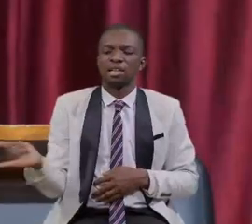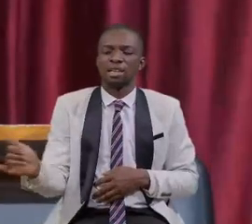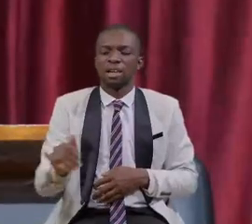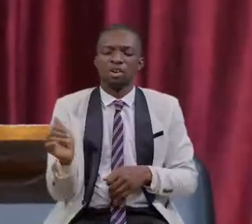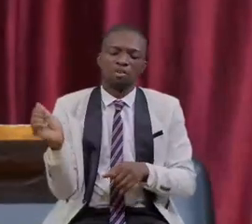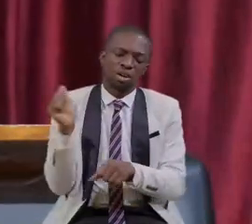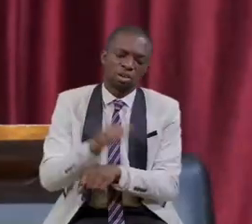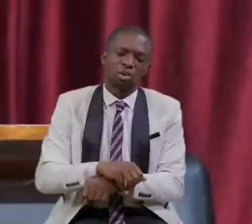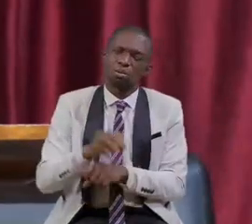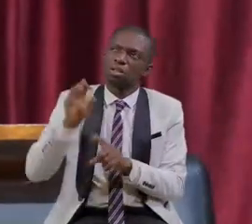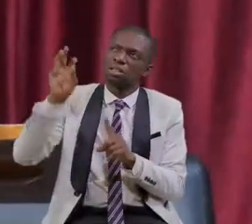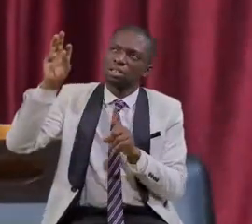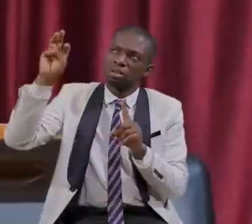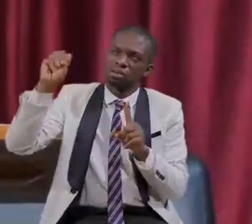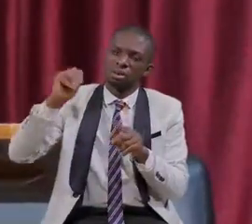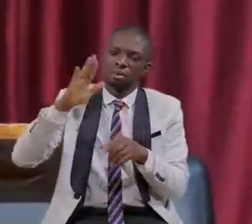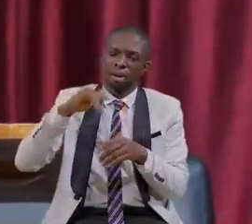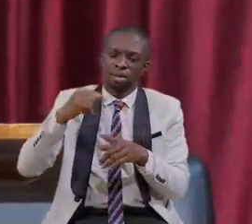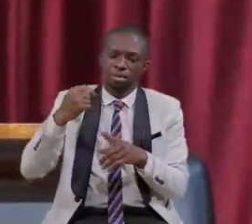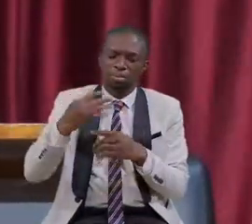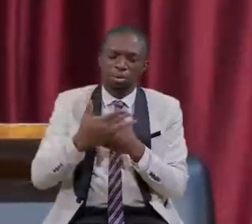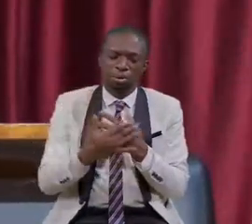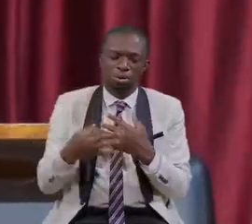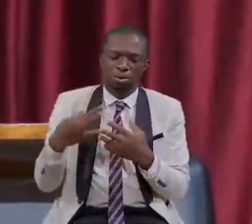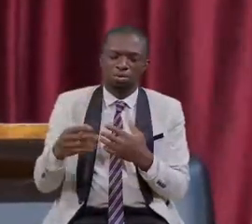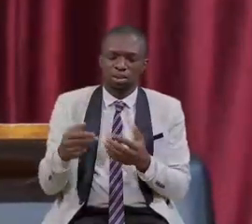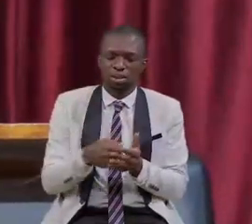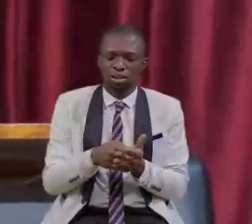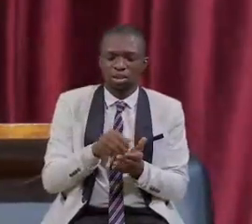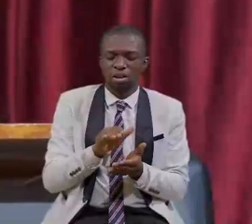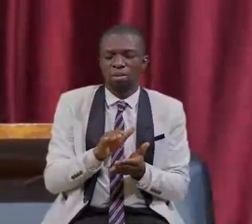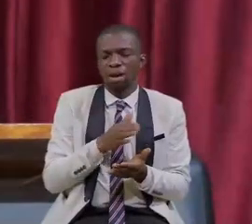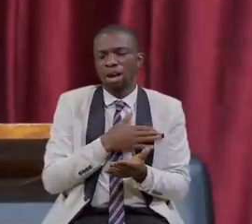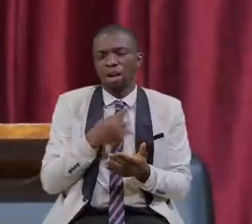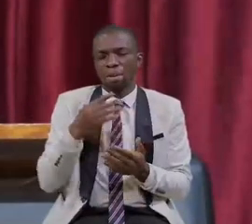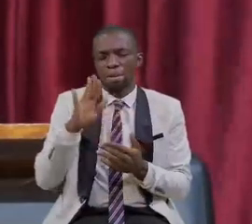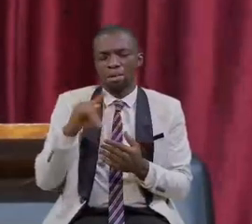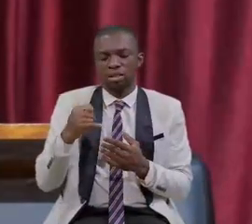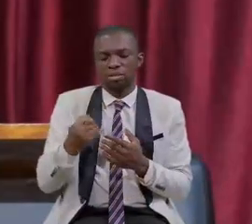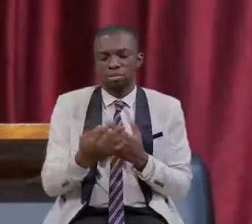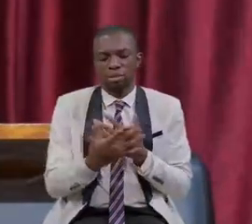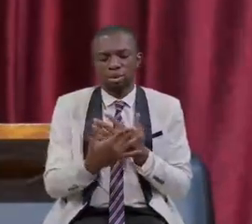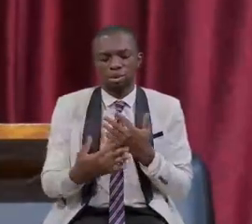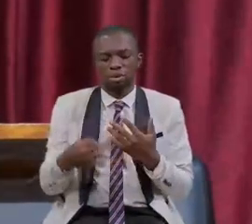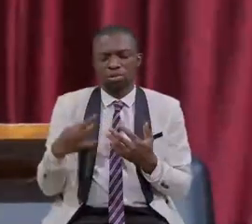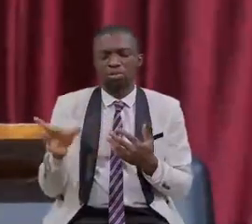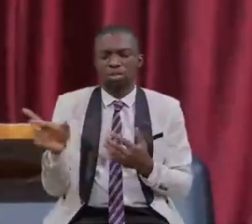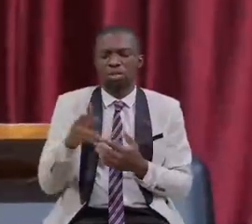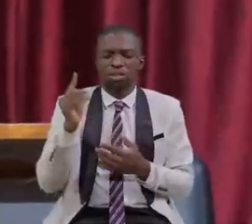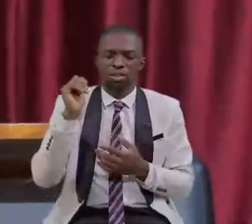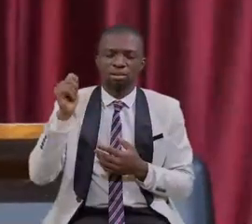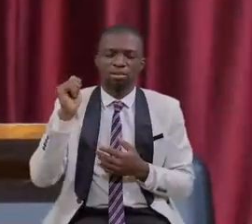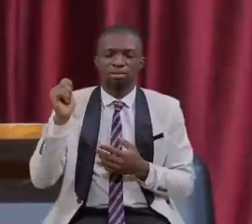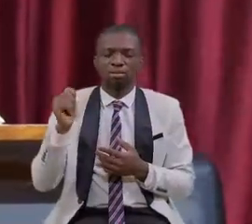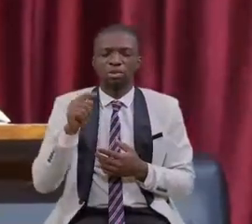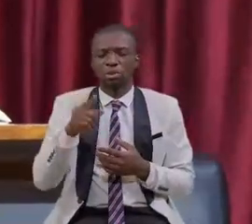Avec pas le sang de Jésus, pas le sang de l'agneau. Et avec le témoignage de leur bouche. Vous avez